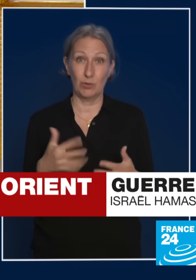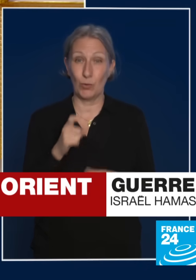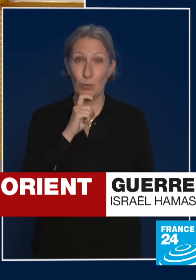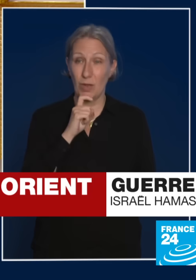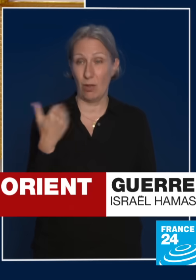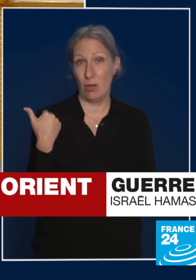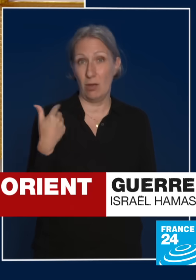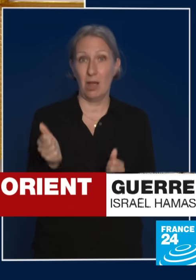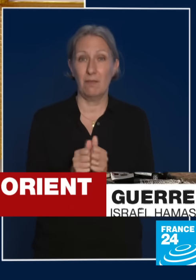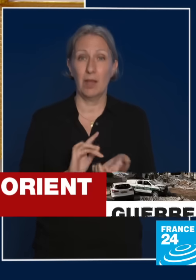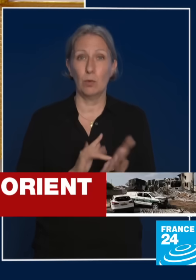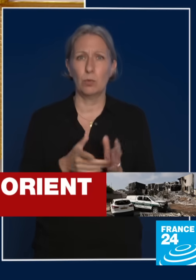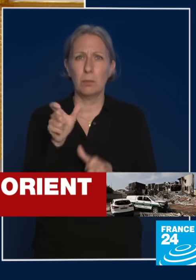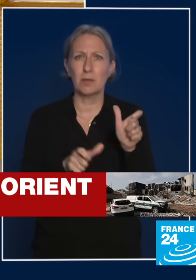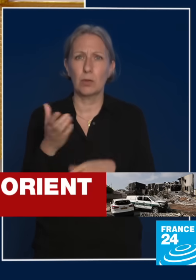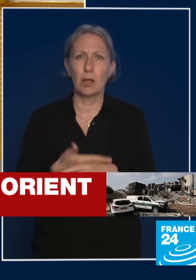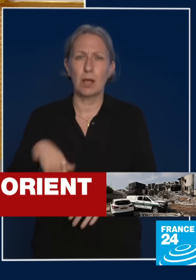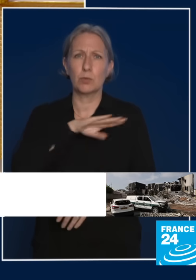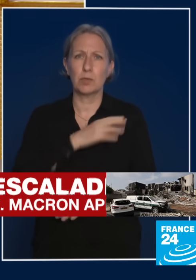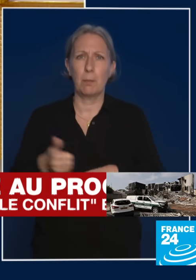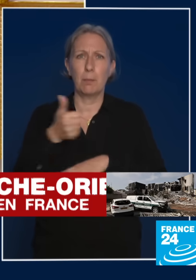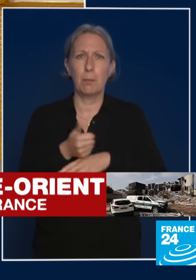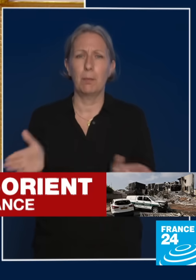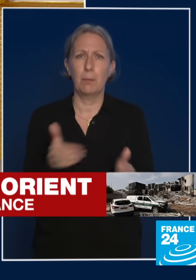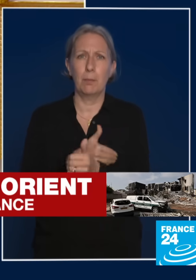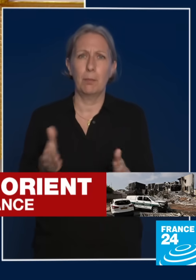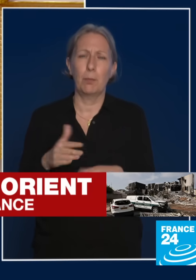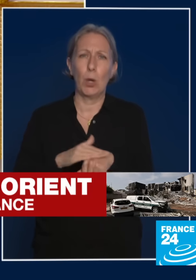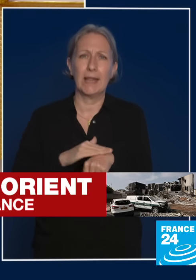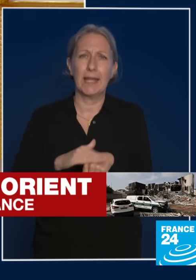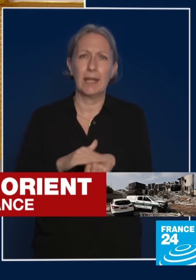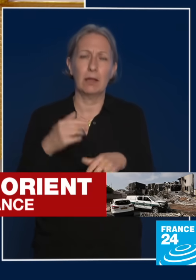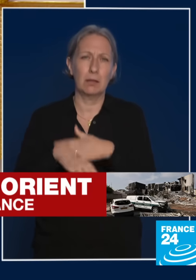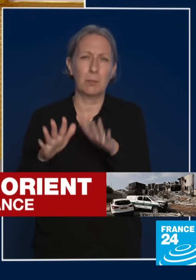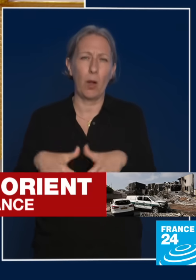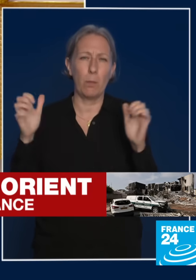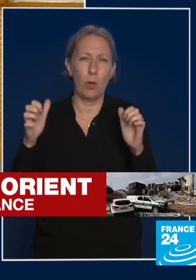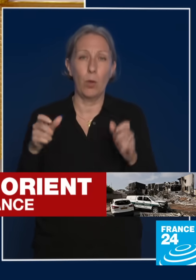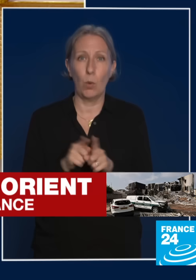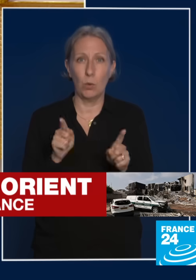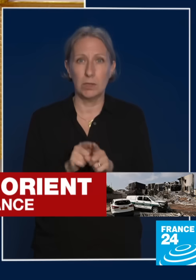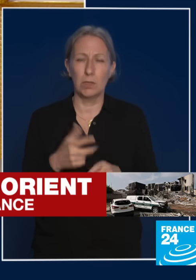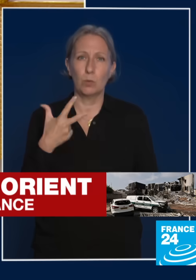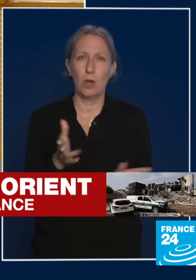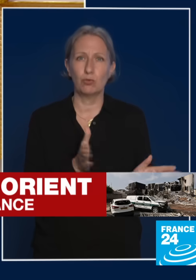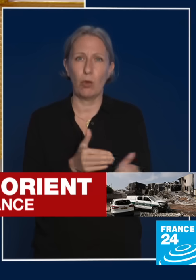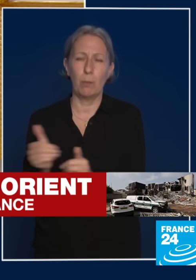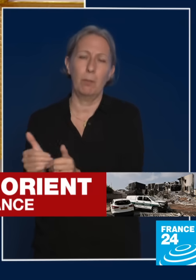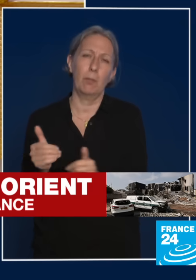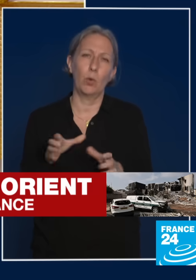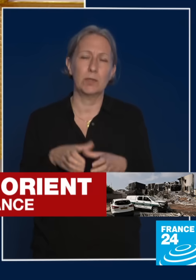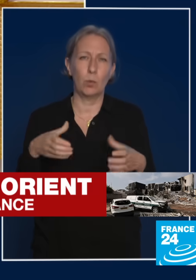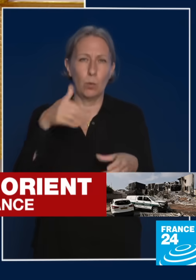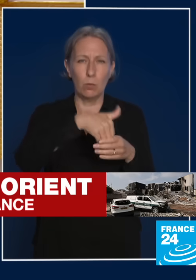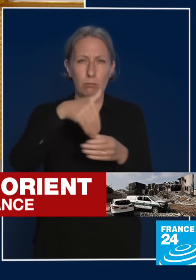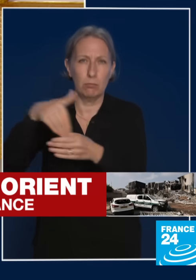l'heure avec l'ensemble des responsables de partis politiques représentés au Parlement et les présidents des trois chambres constitutionnelles ce